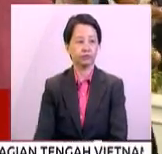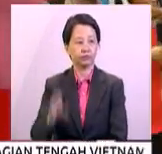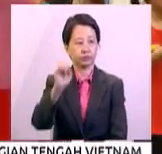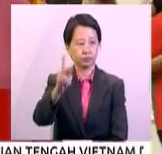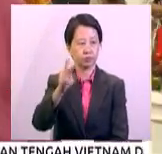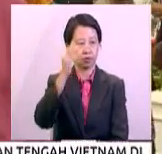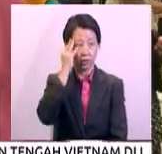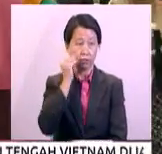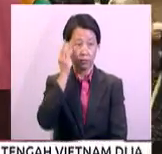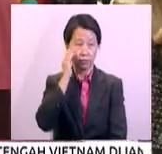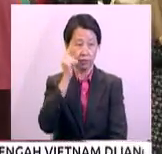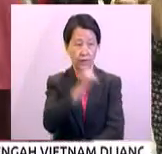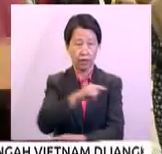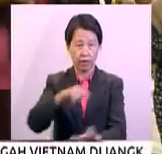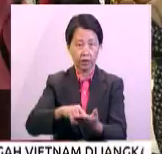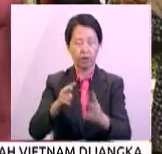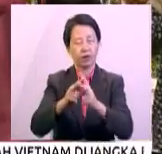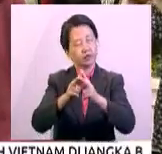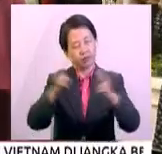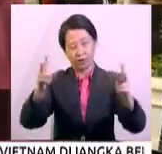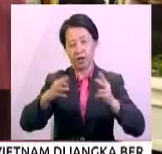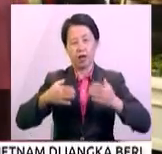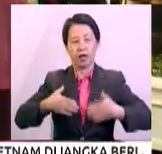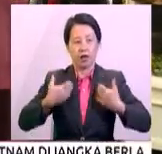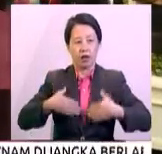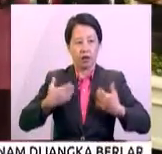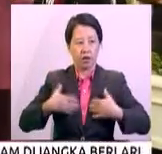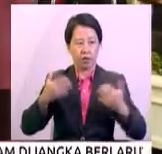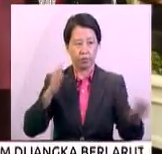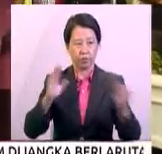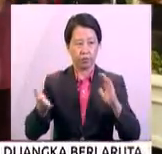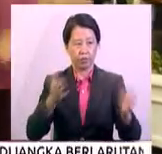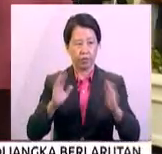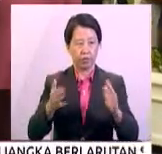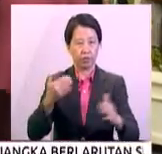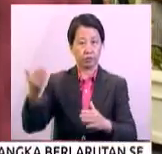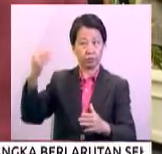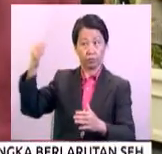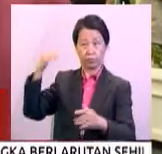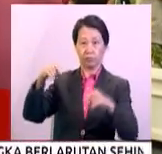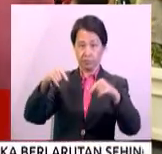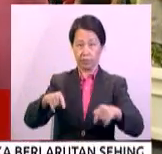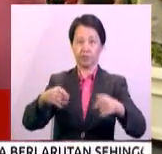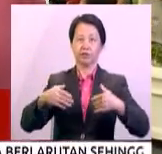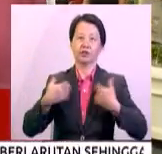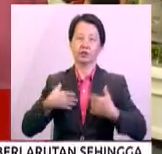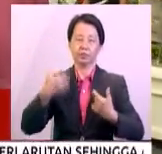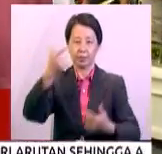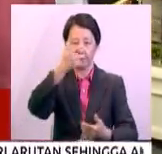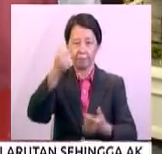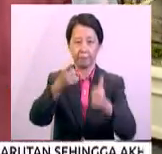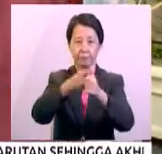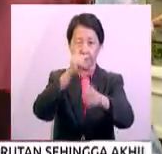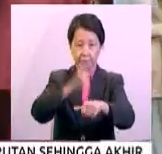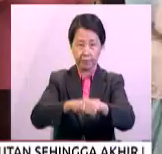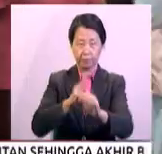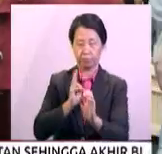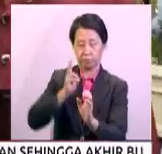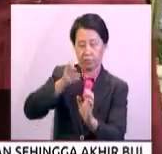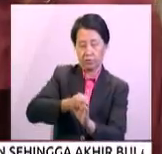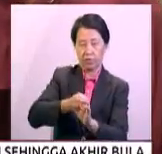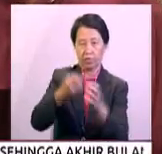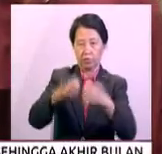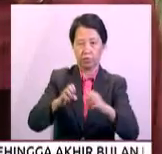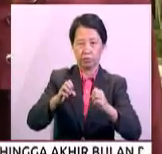Pengalaman hari ini sangat meriah lah berbanding kita punya run event yang sebelum-sebelum ni. So far ini adalah first time kami join untuk